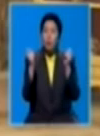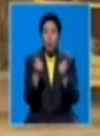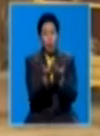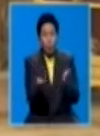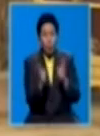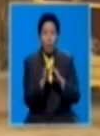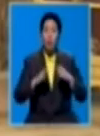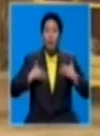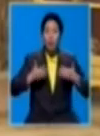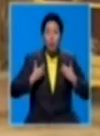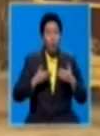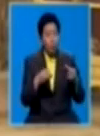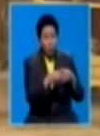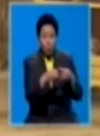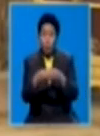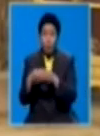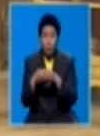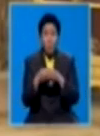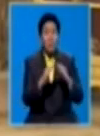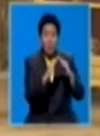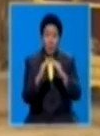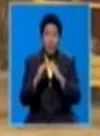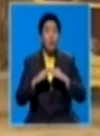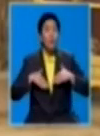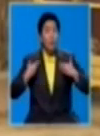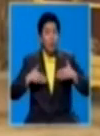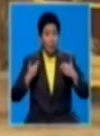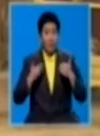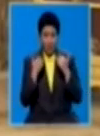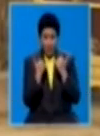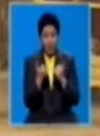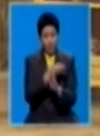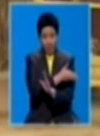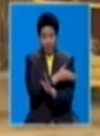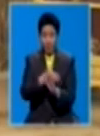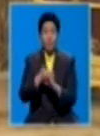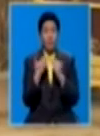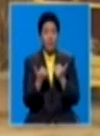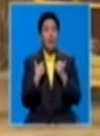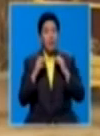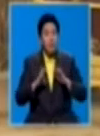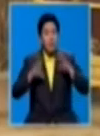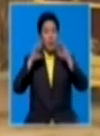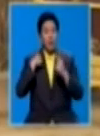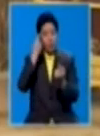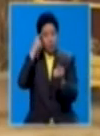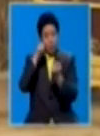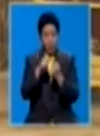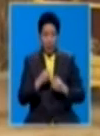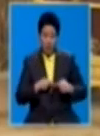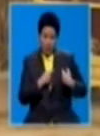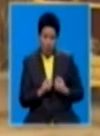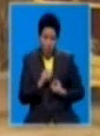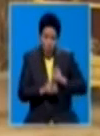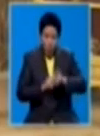อบครัวและญาติมิตรเป็นช่วงแห่งความสุขนะครับตลอดช่วงระยะเวลาที่ผ่านมานั้นรัฐบาลมุ่งมั่นทุ่มเท